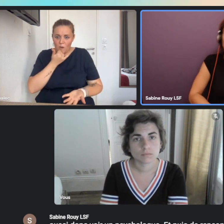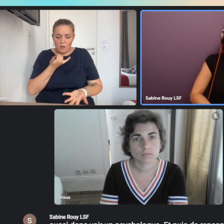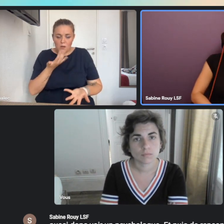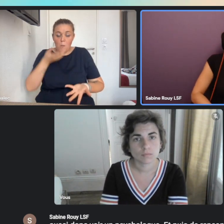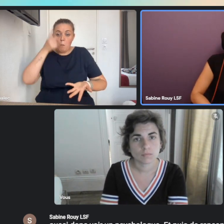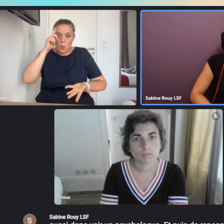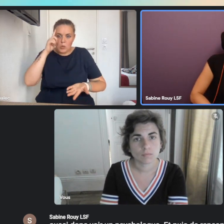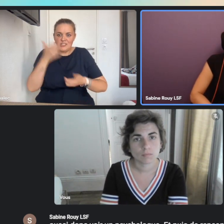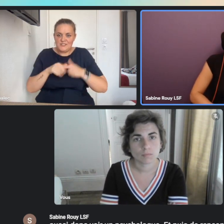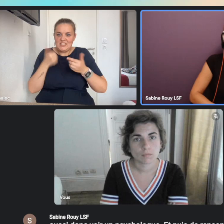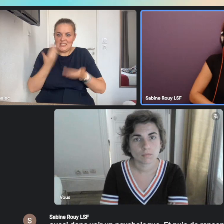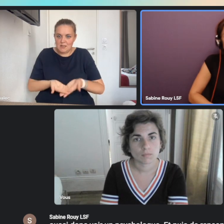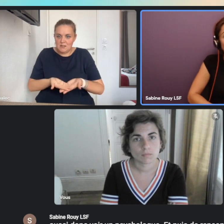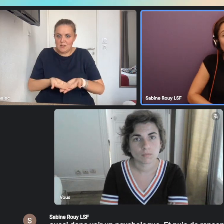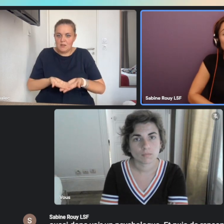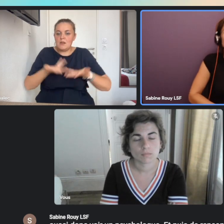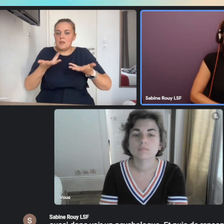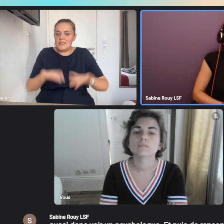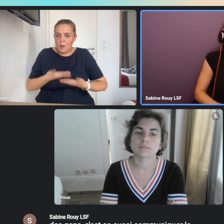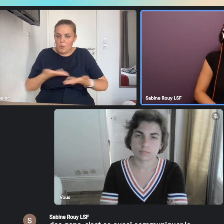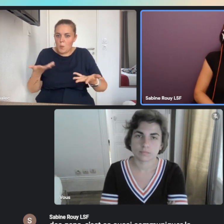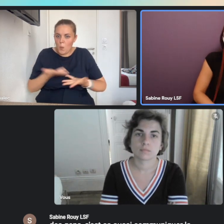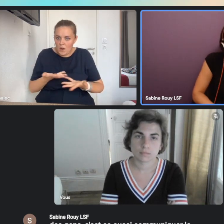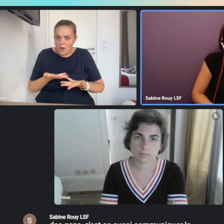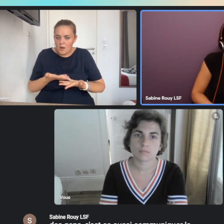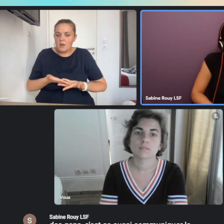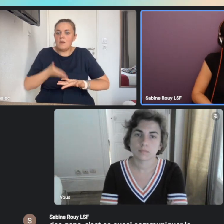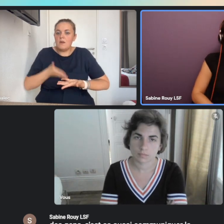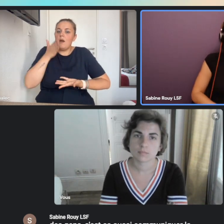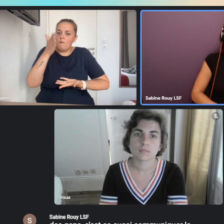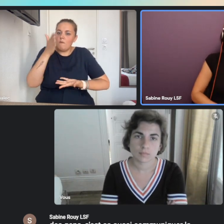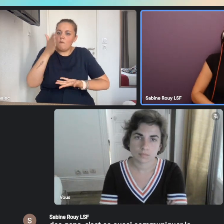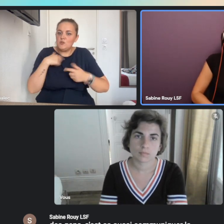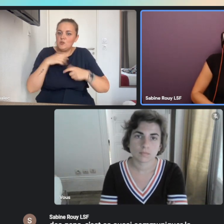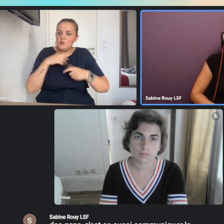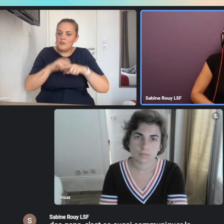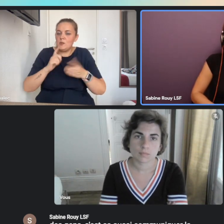m'analyse, j'apprends, je fais des erreurs, j'essaye de réfléchir pourquoi j'ai fait ça.